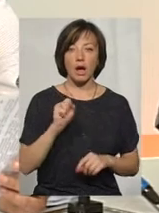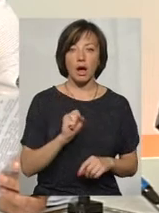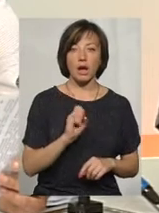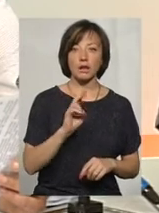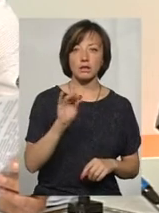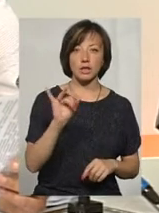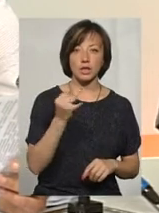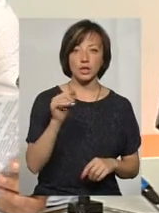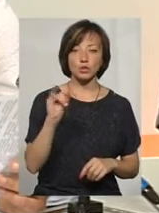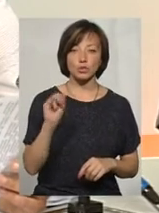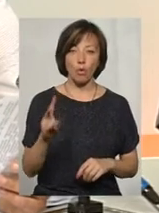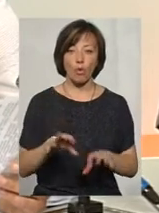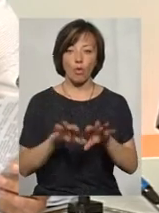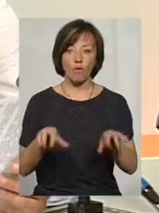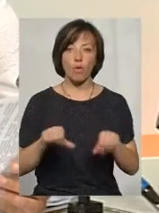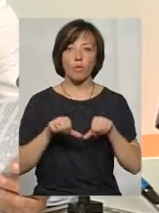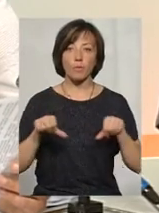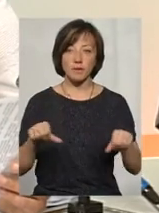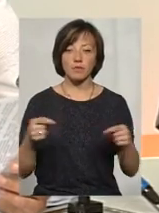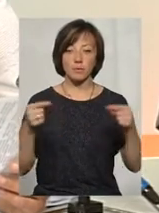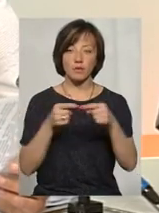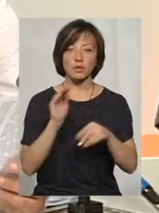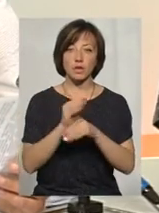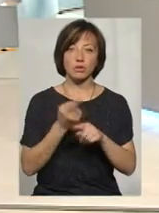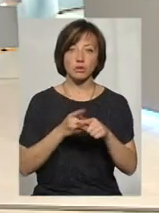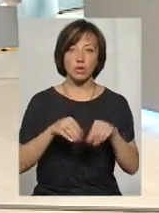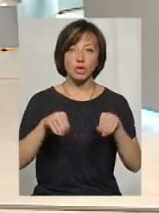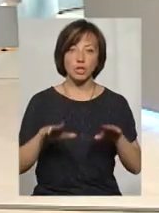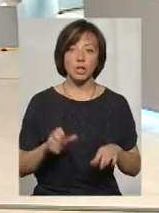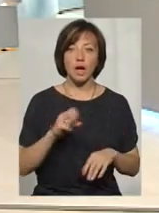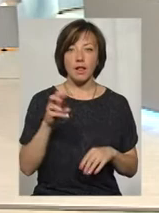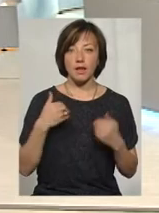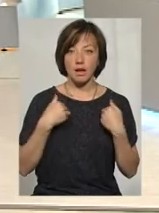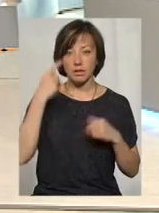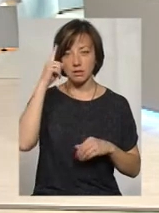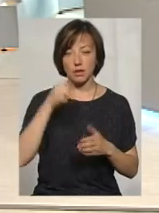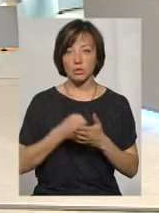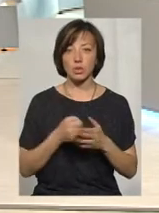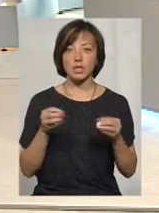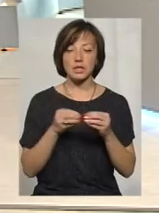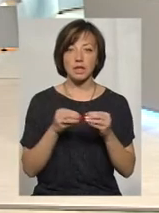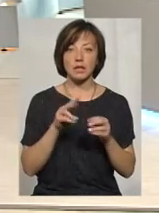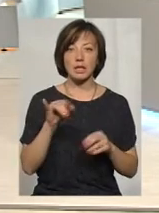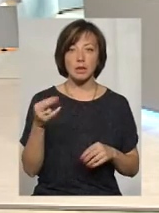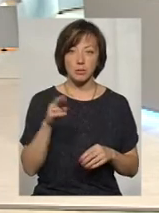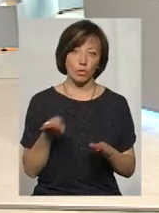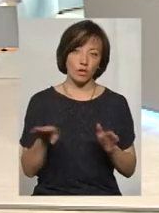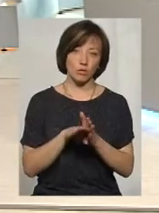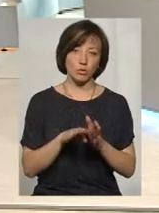головою цієї комісії, відповідно до додатку цього рішення. Але я знаю, що вона до 10 липня у